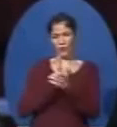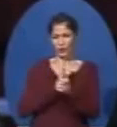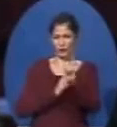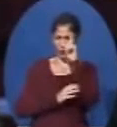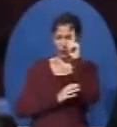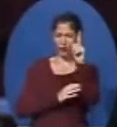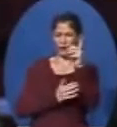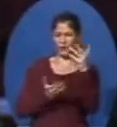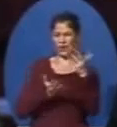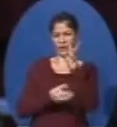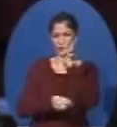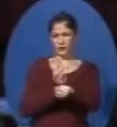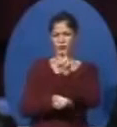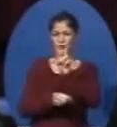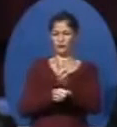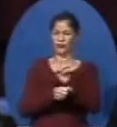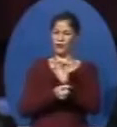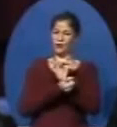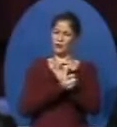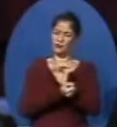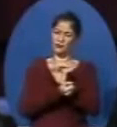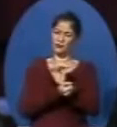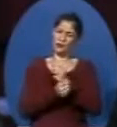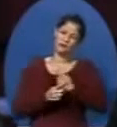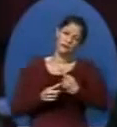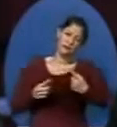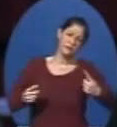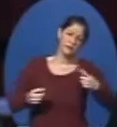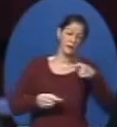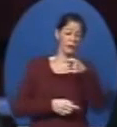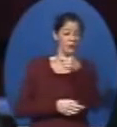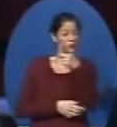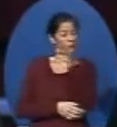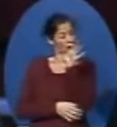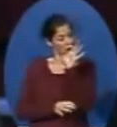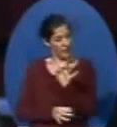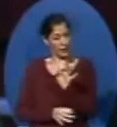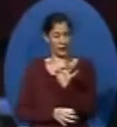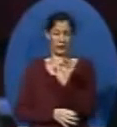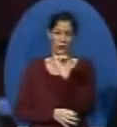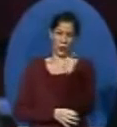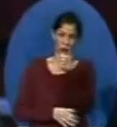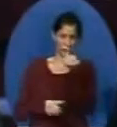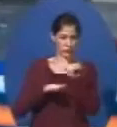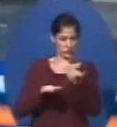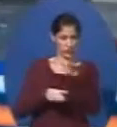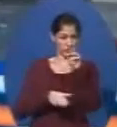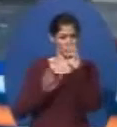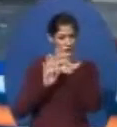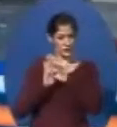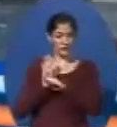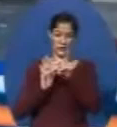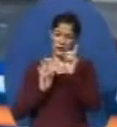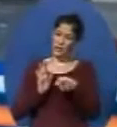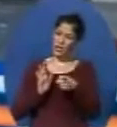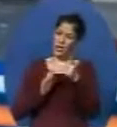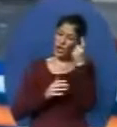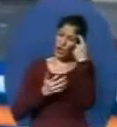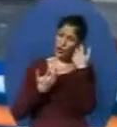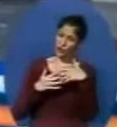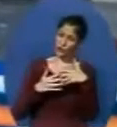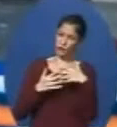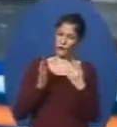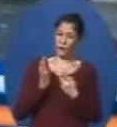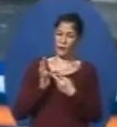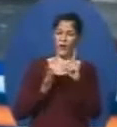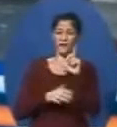מכל הגוונים ומכל הסוגים. אוקיי. והוא לא היחיד, אמנם הוא ראש ממשלה ויש בו תנאים מסוימים שצריך להתחשב בהם, אבל